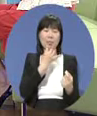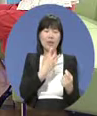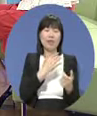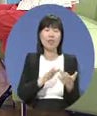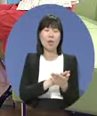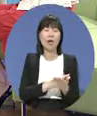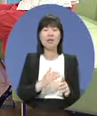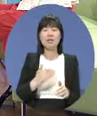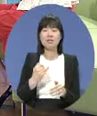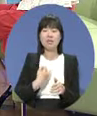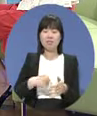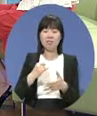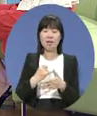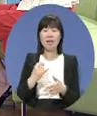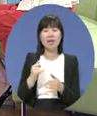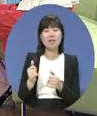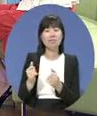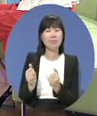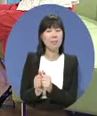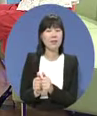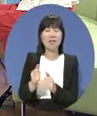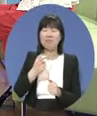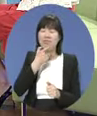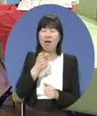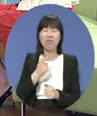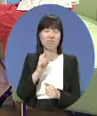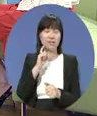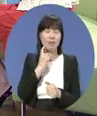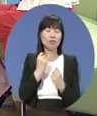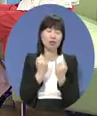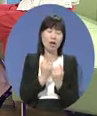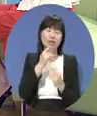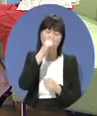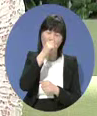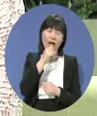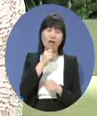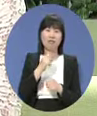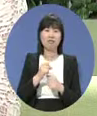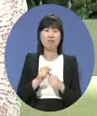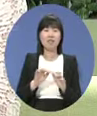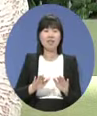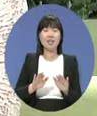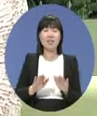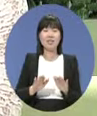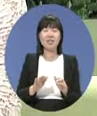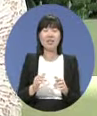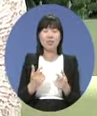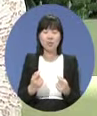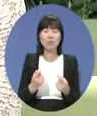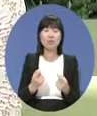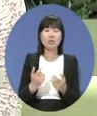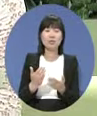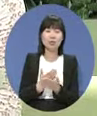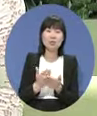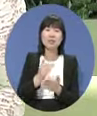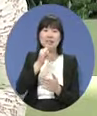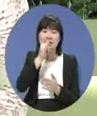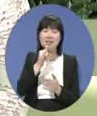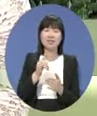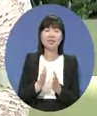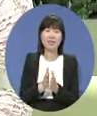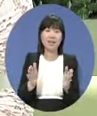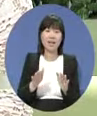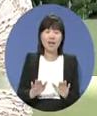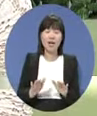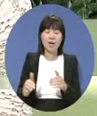싫어. 네. 여자가 좋아. 꽃 예쁜 여자가 좋아. 네. 그래서 이제 아이들이 이렇게 조금 이제 이렇게 구분이 좀 생기게 되고요. 네.